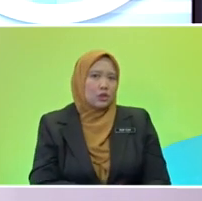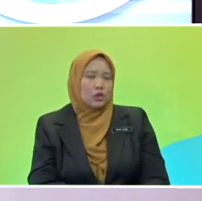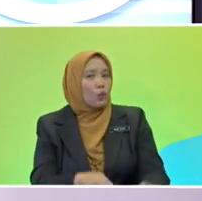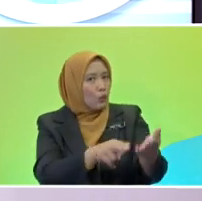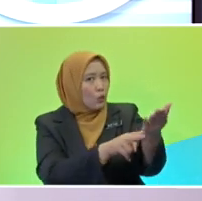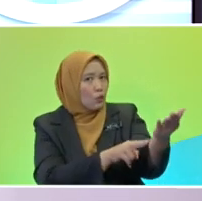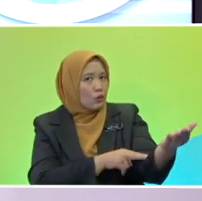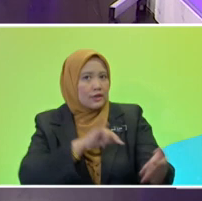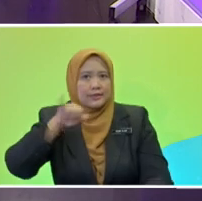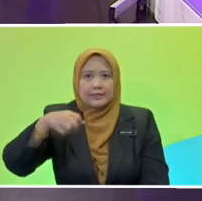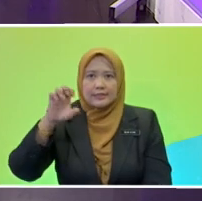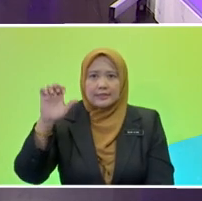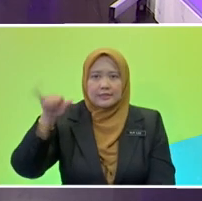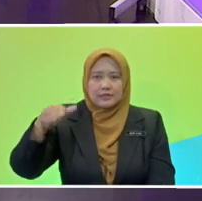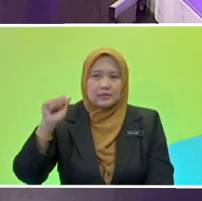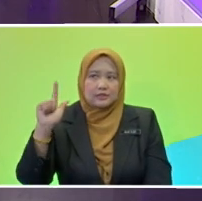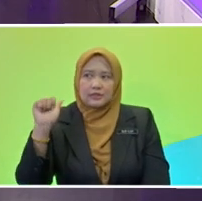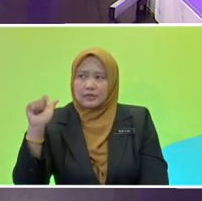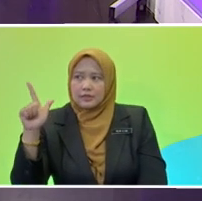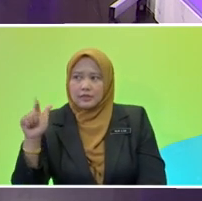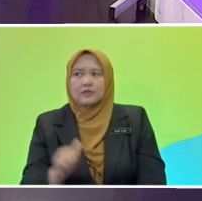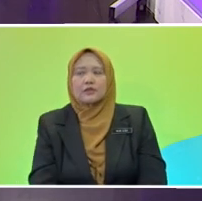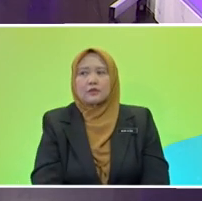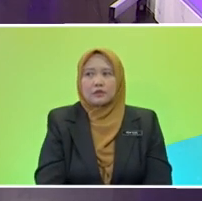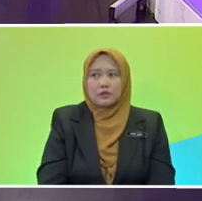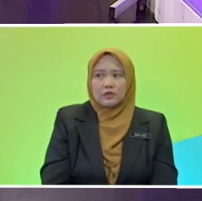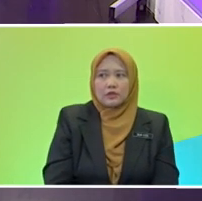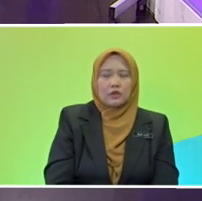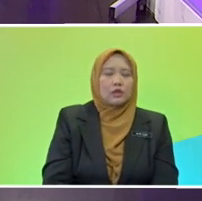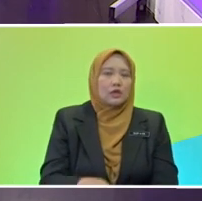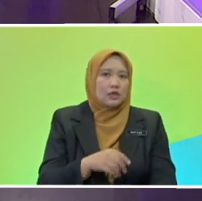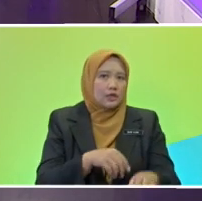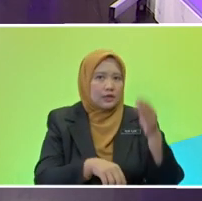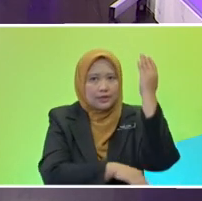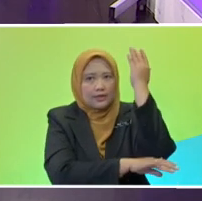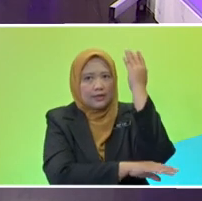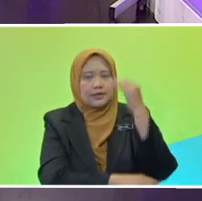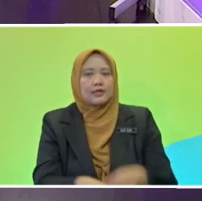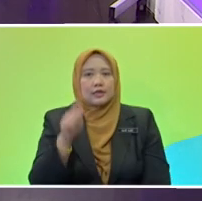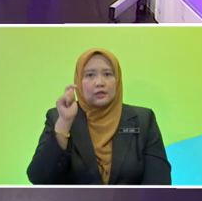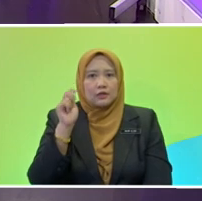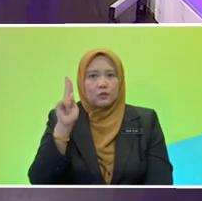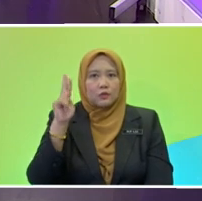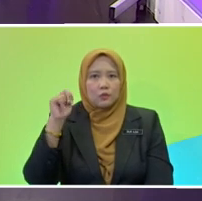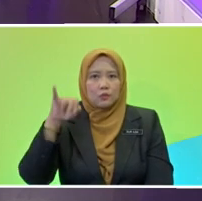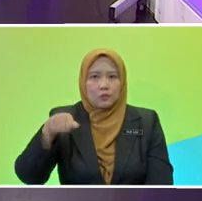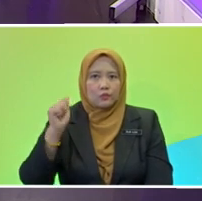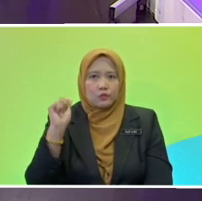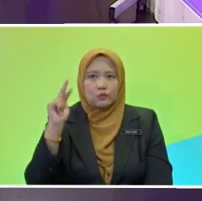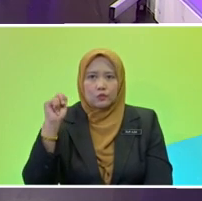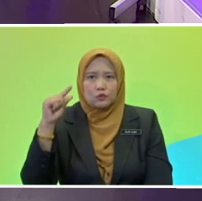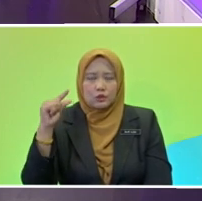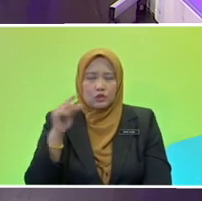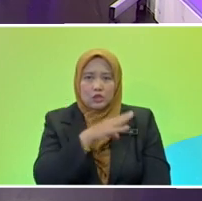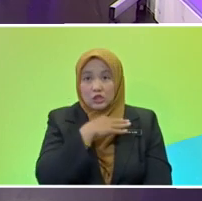kemudian batang kayu batang berkayu dan juga berbunga jadi Adakah anak murid di masa depan Irfan